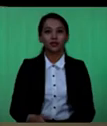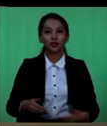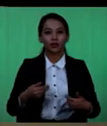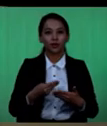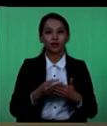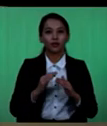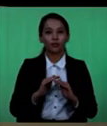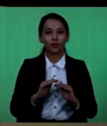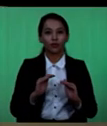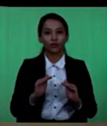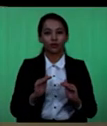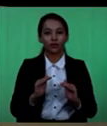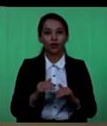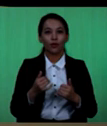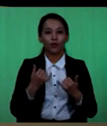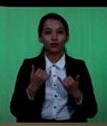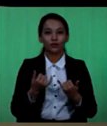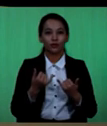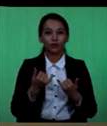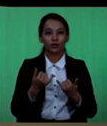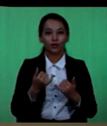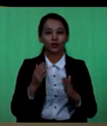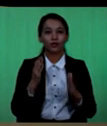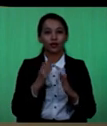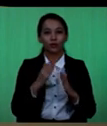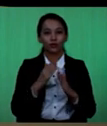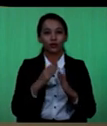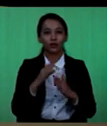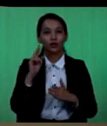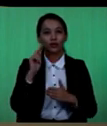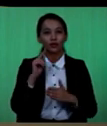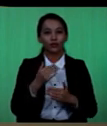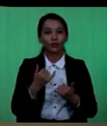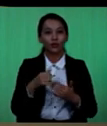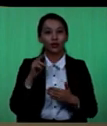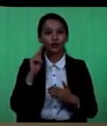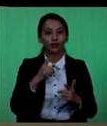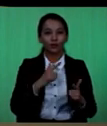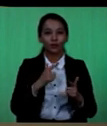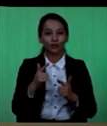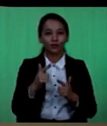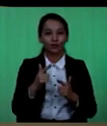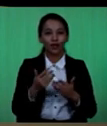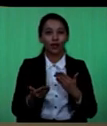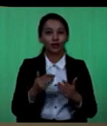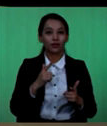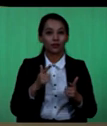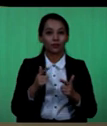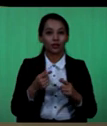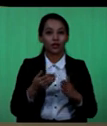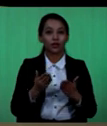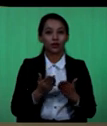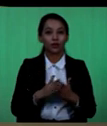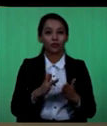Salom aziz o'quvchilar. Hozirgi darsimiz tabiatshunoslik darsi. Darsga tayyormisiz? Unday bo'lsa, o'quv